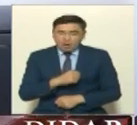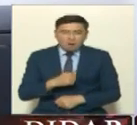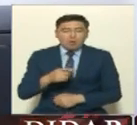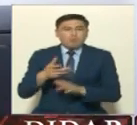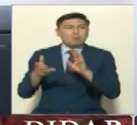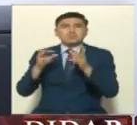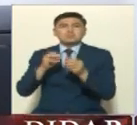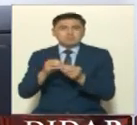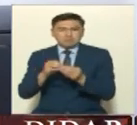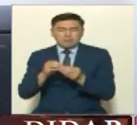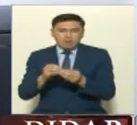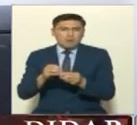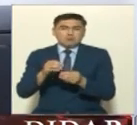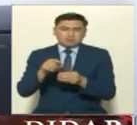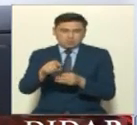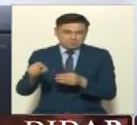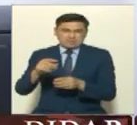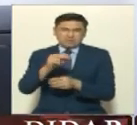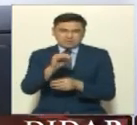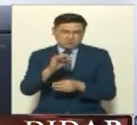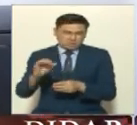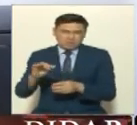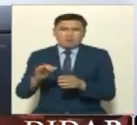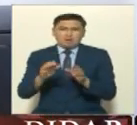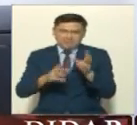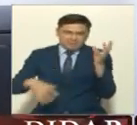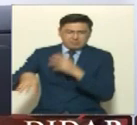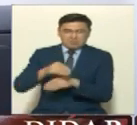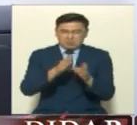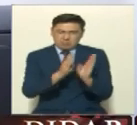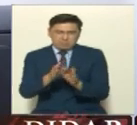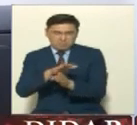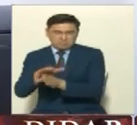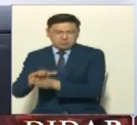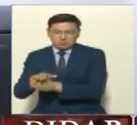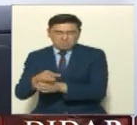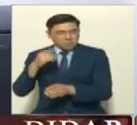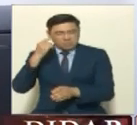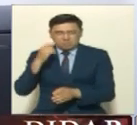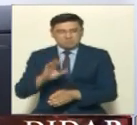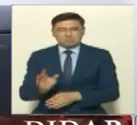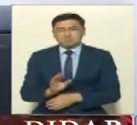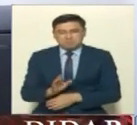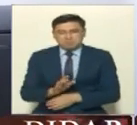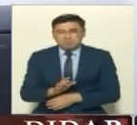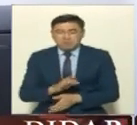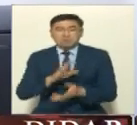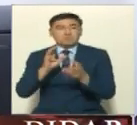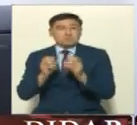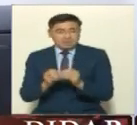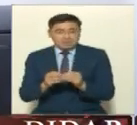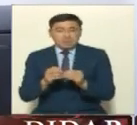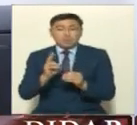сейчас исполнительное производство идет должным образом. При этом не нарушаются законные интересы ни должника, ни взыскателя.